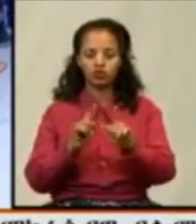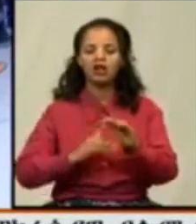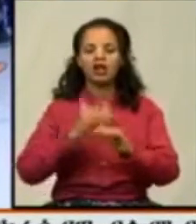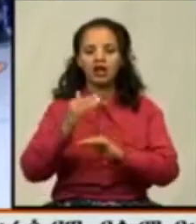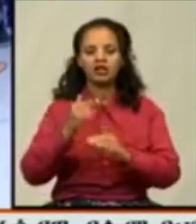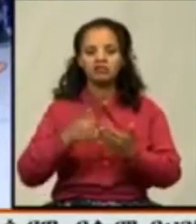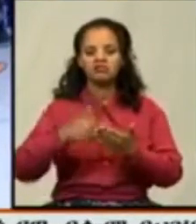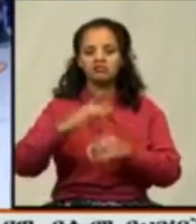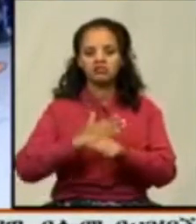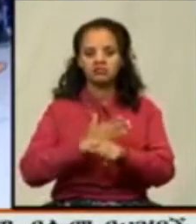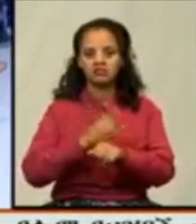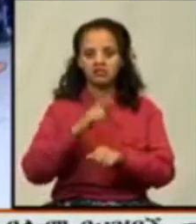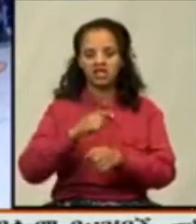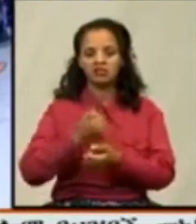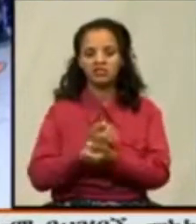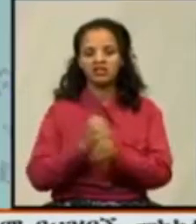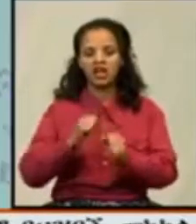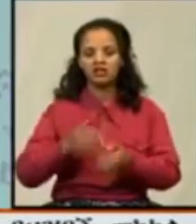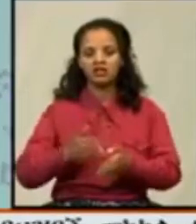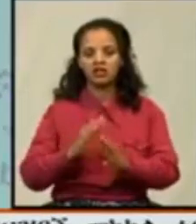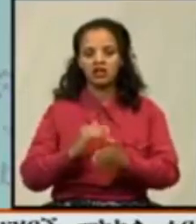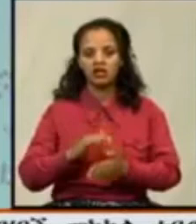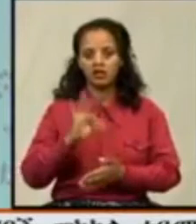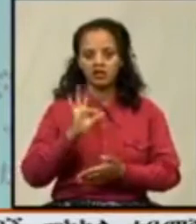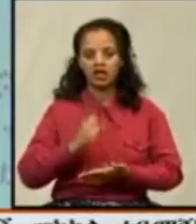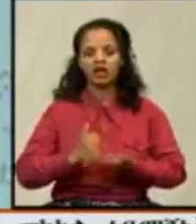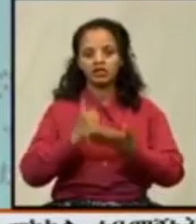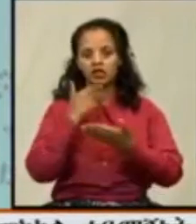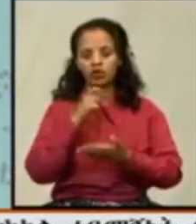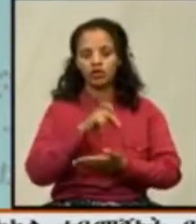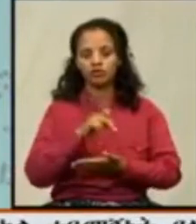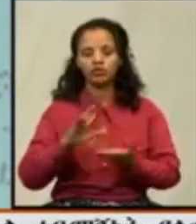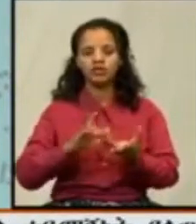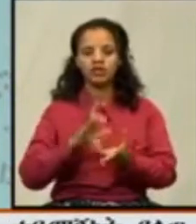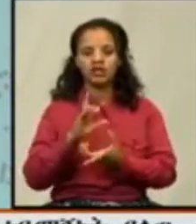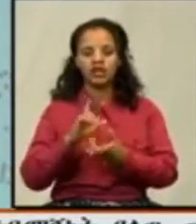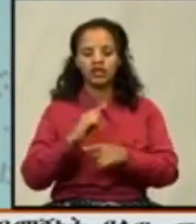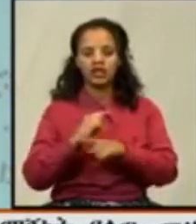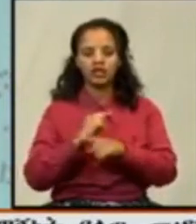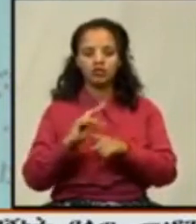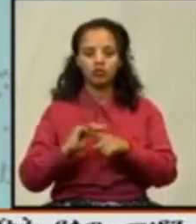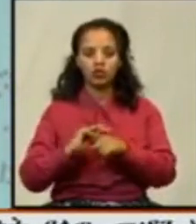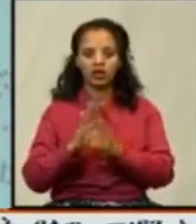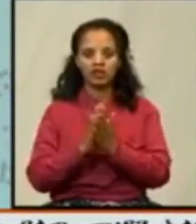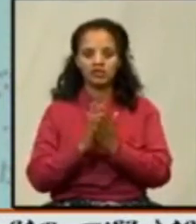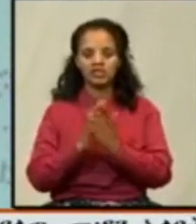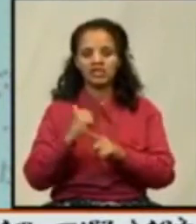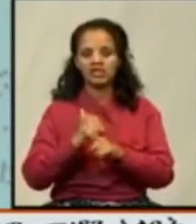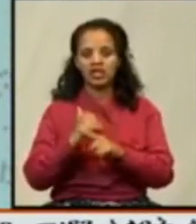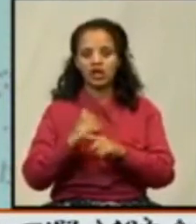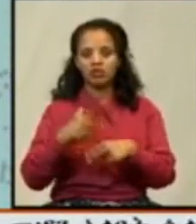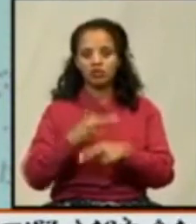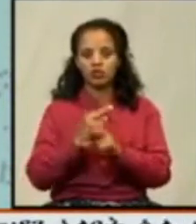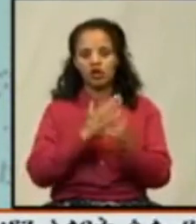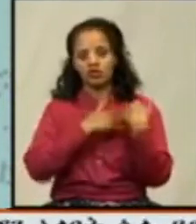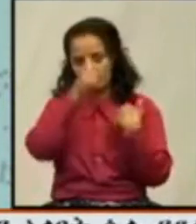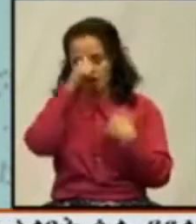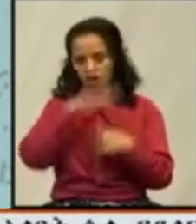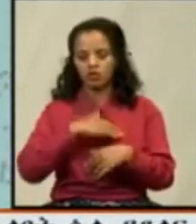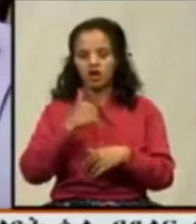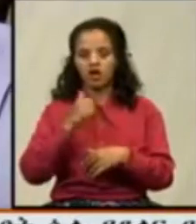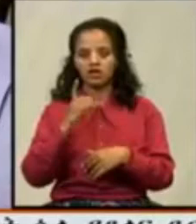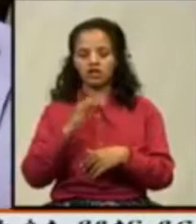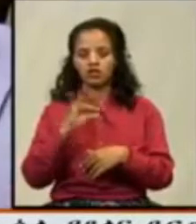ማረም የሚያስችል የመፍትሄ አቅጣጫ ለማግኘት ያግዛል ብለዋል የደቡብ ክልል የቴክኒክና ሙያ ትምህርትና ስልጠና ቢሮ ኃላፊ አቶ አክሊሉ